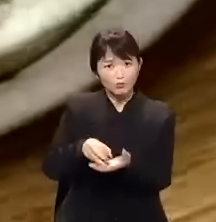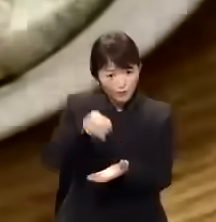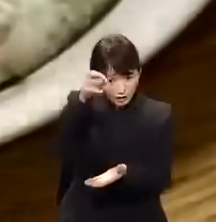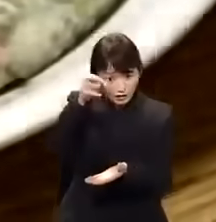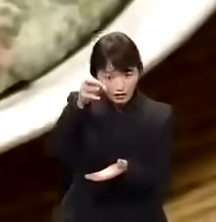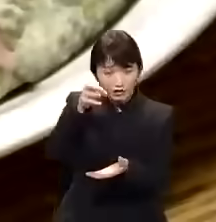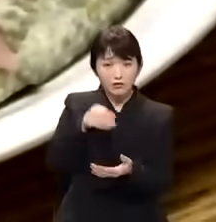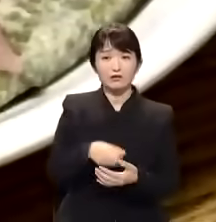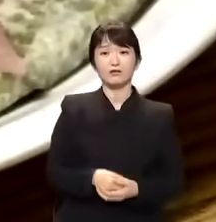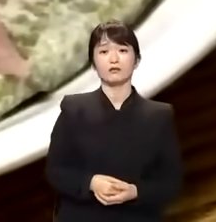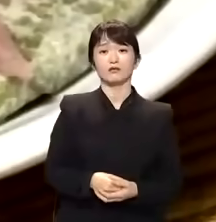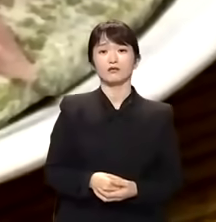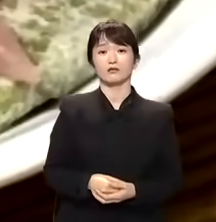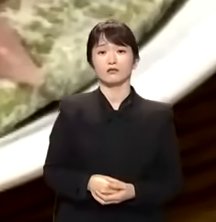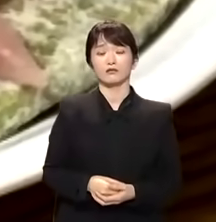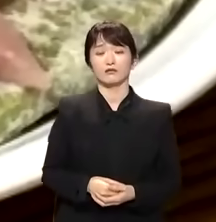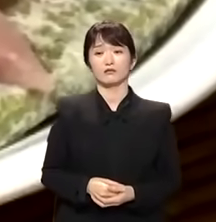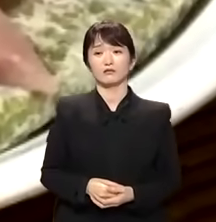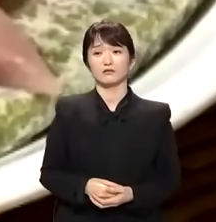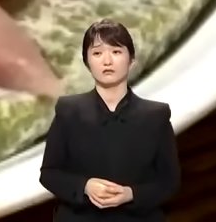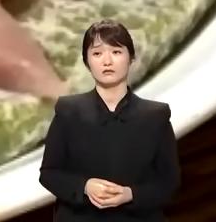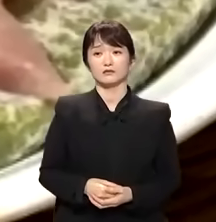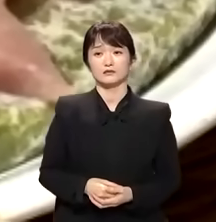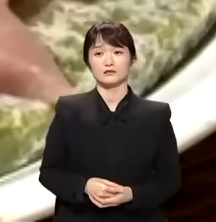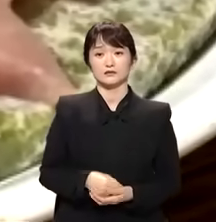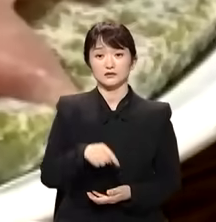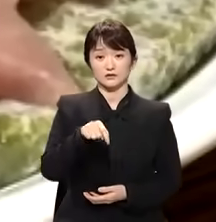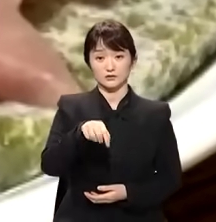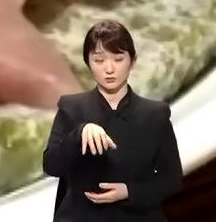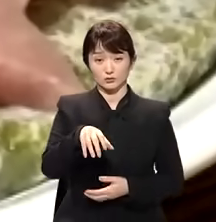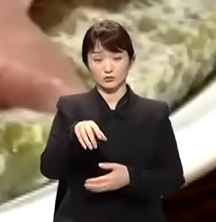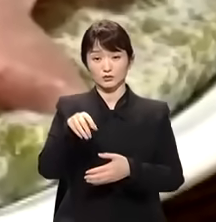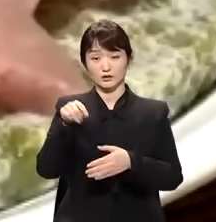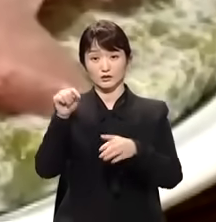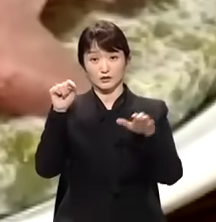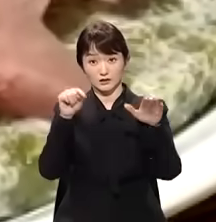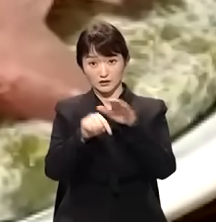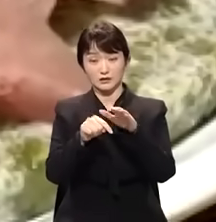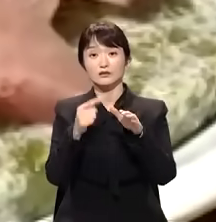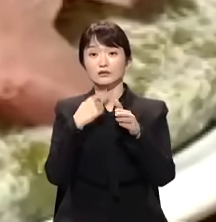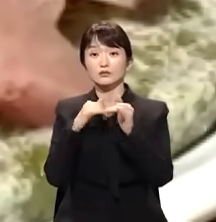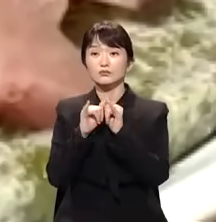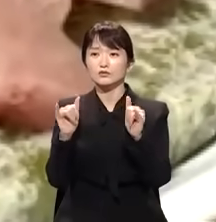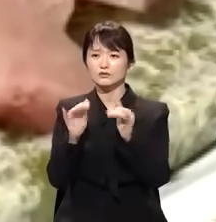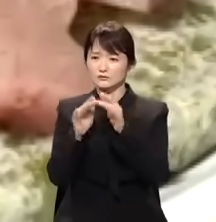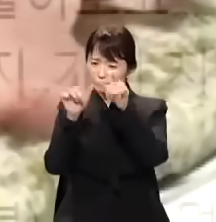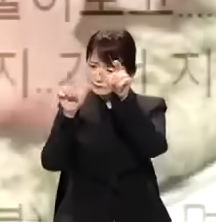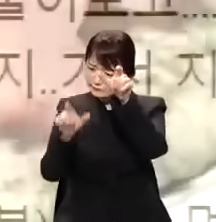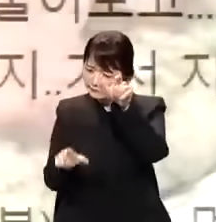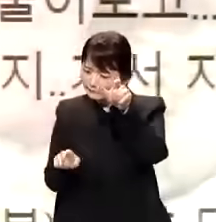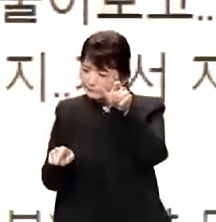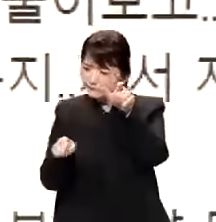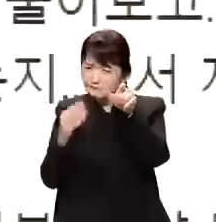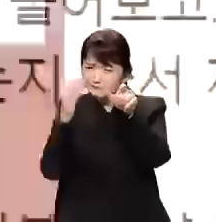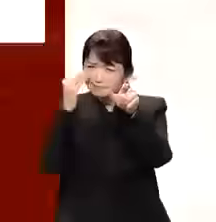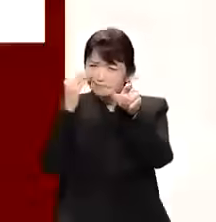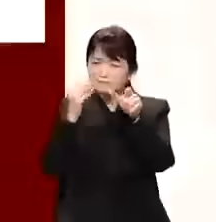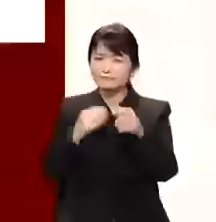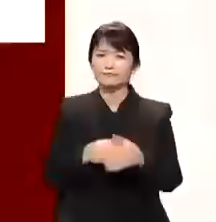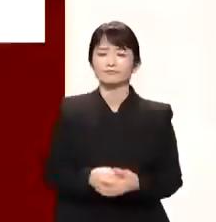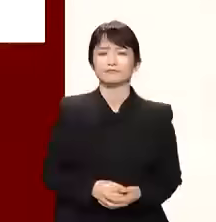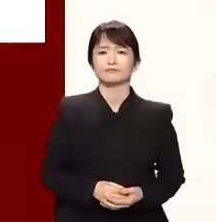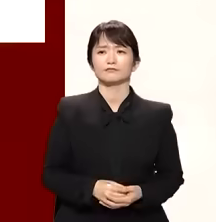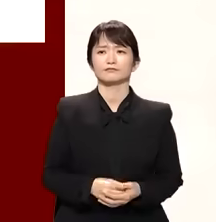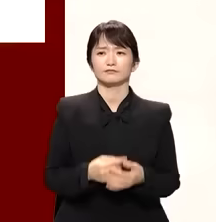이뤘었는데 문제는 저것을 가본 분들이음 가본 분들이 이제 댓글 올리면서 뭔가 이상하다 그런 얘기를 한 거예요